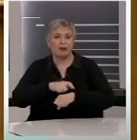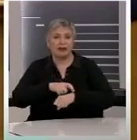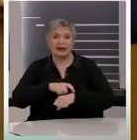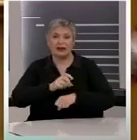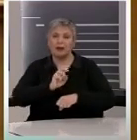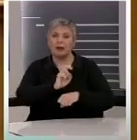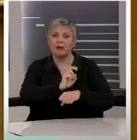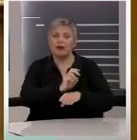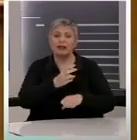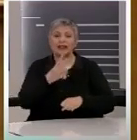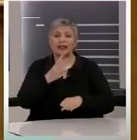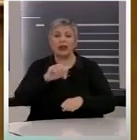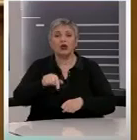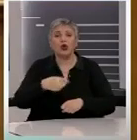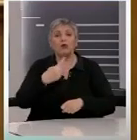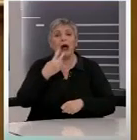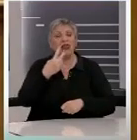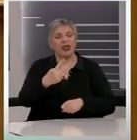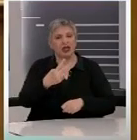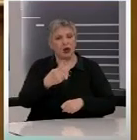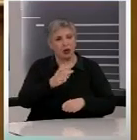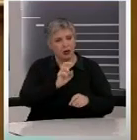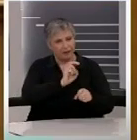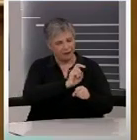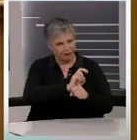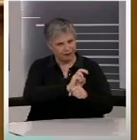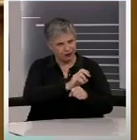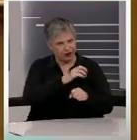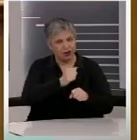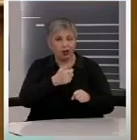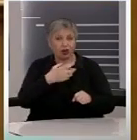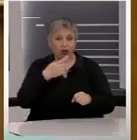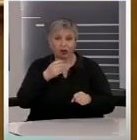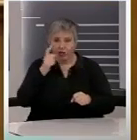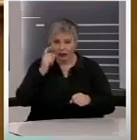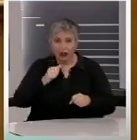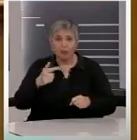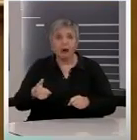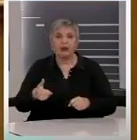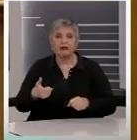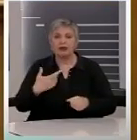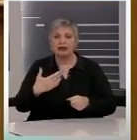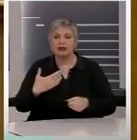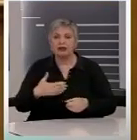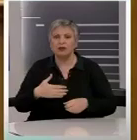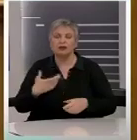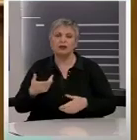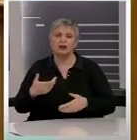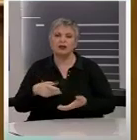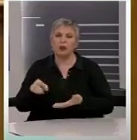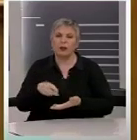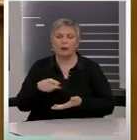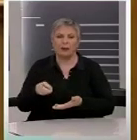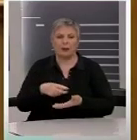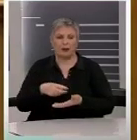αφήσει στο μεσοπρόθεσμο, ακριβώς γιατί έχουμε ταλαιπωρήσει τα μεσαία στρώματα, οι εργαζόμενοι και